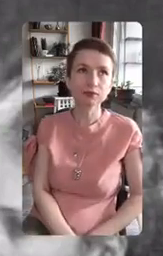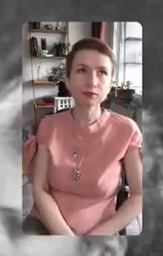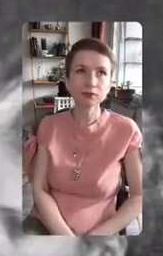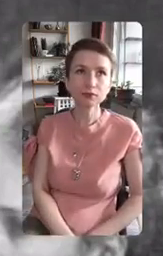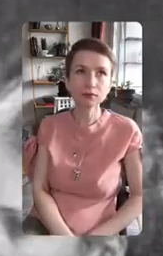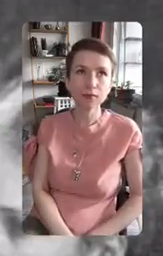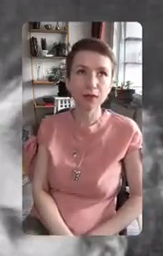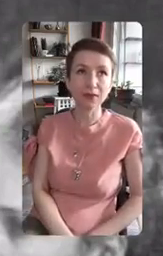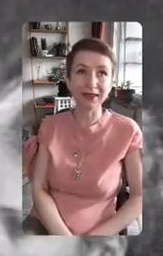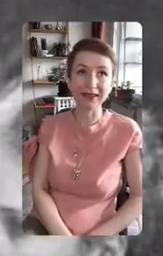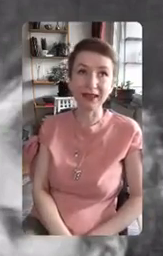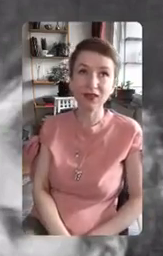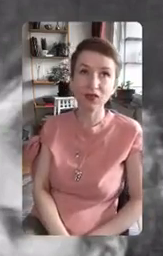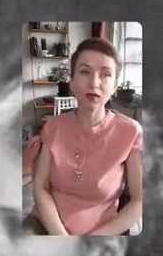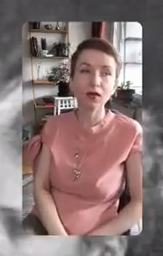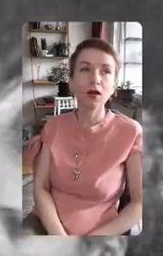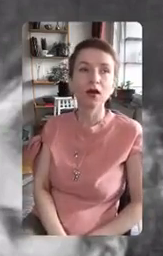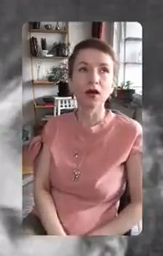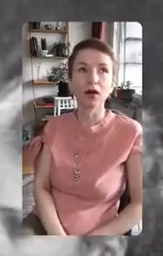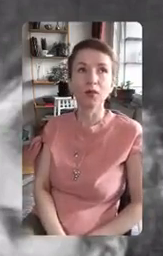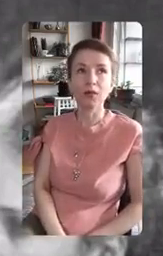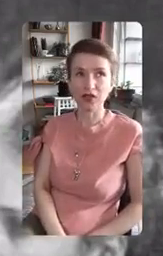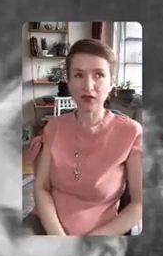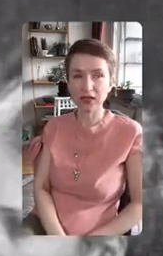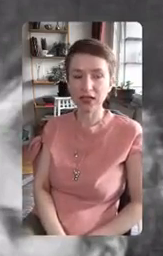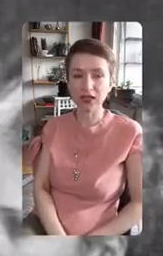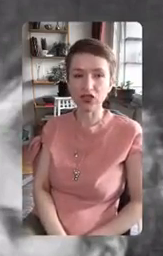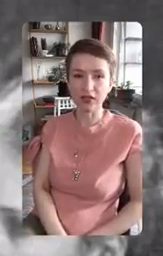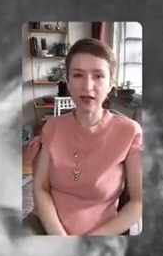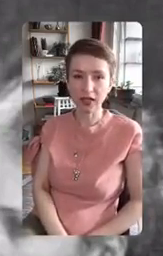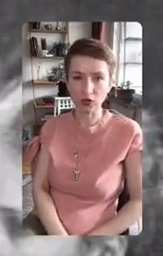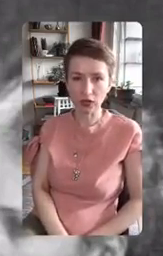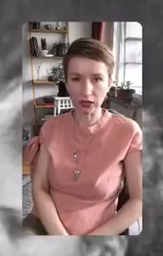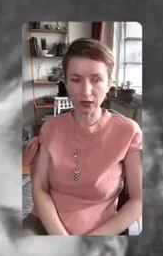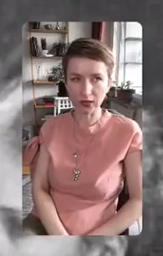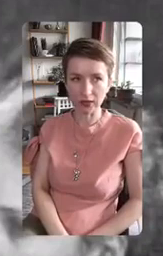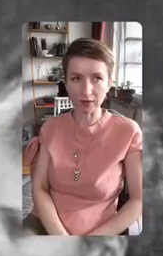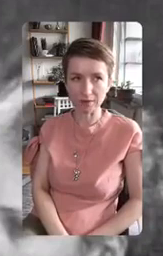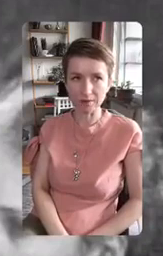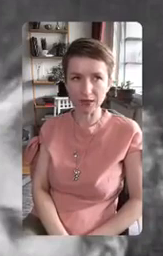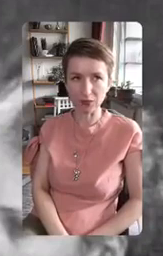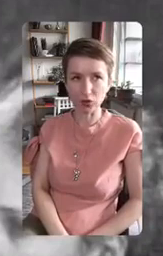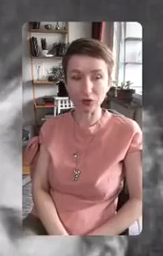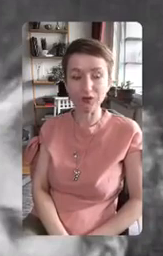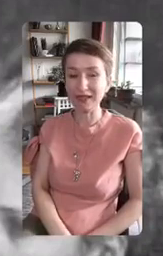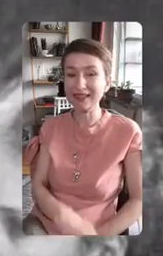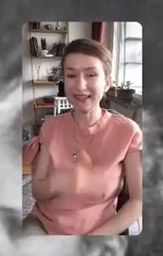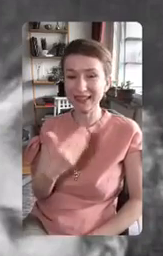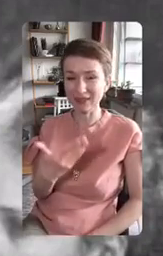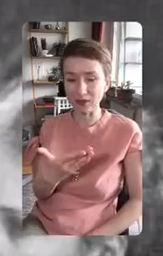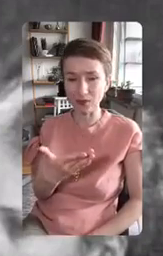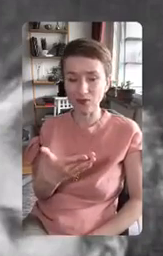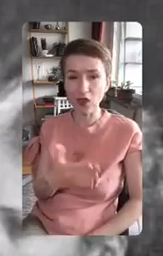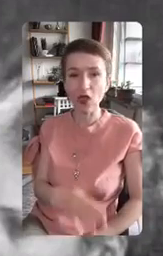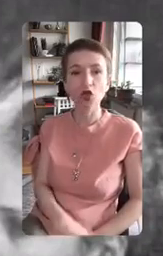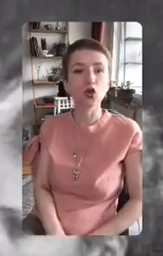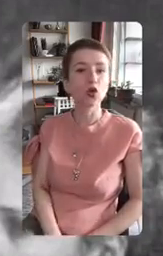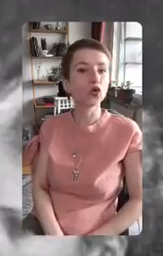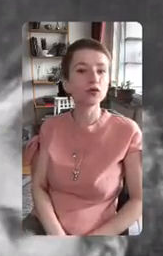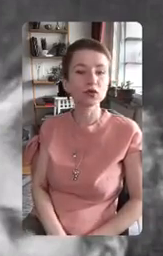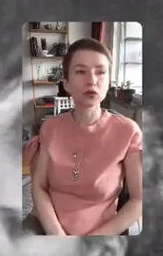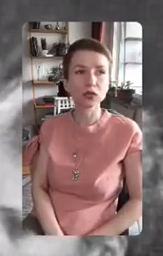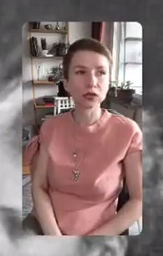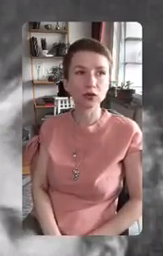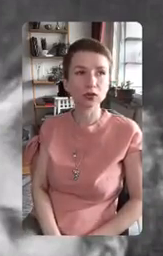был предикант. По-шведски это человек, который работал при церкви,